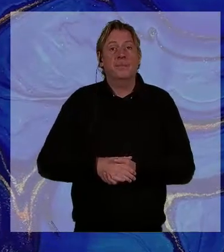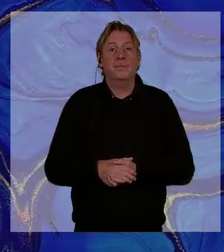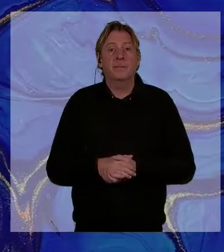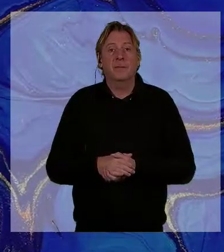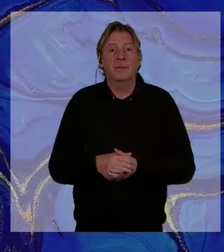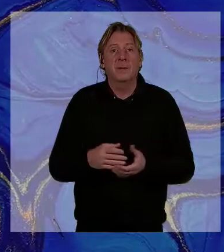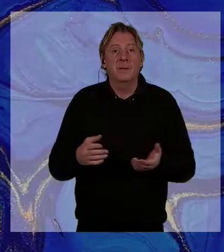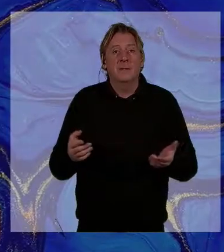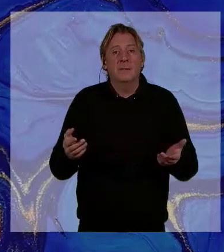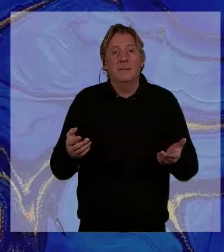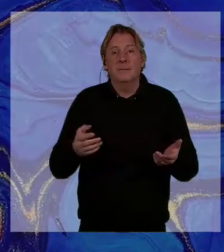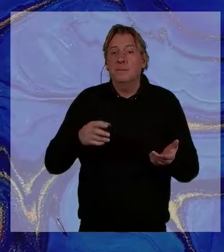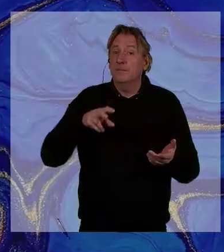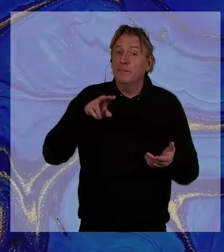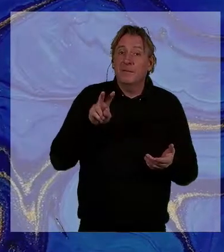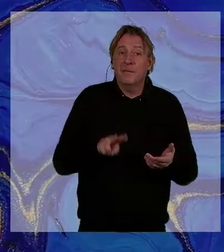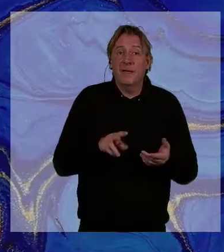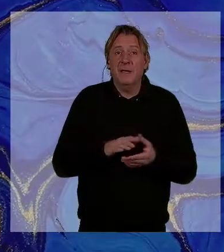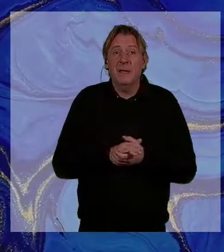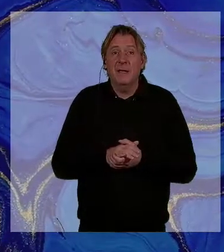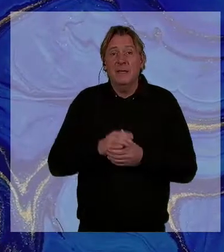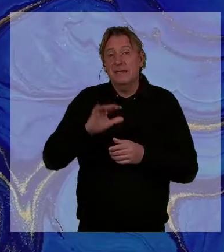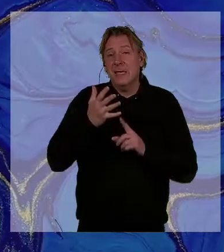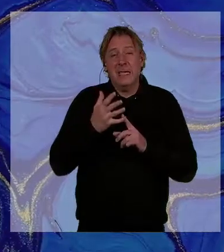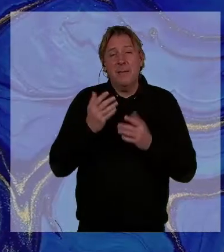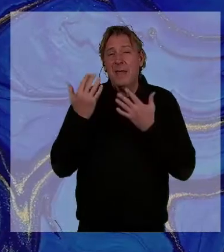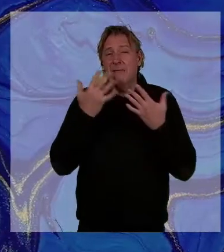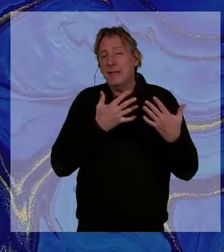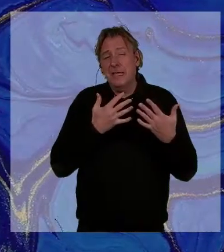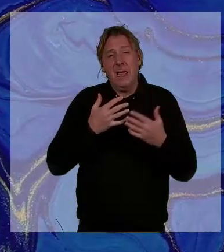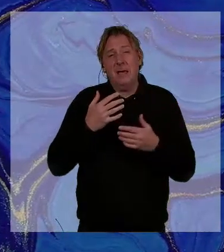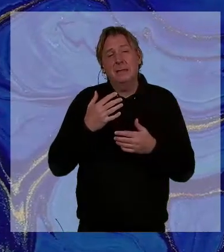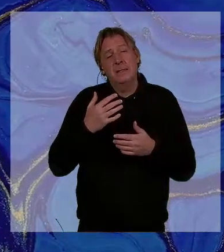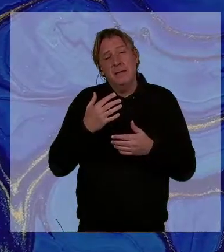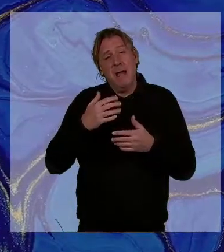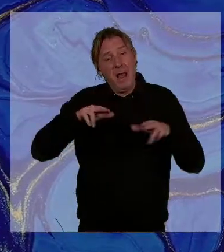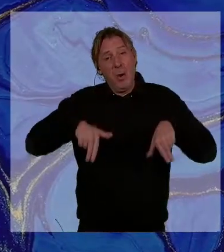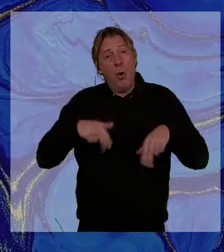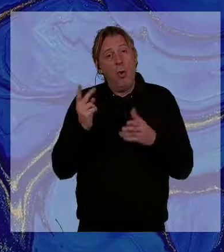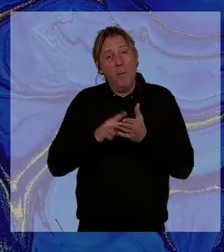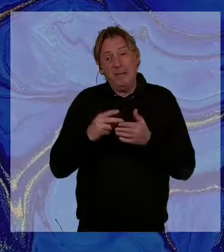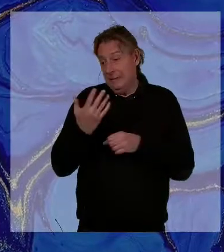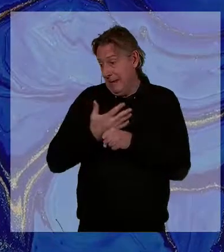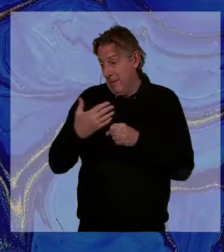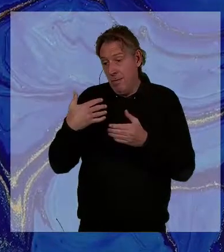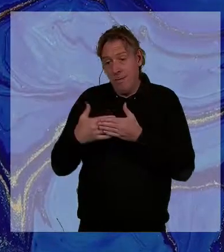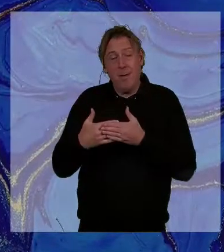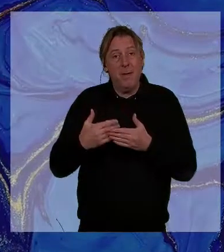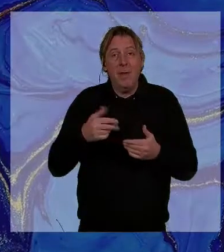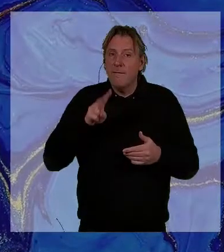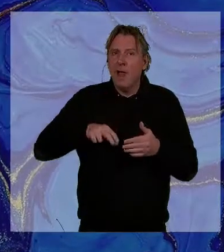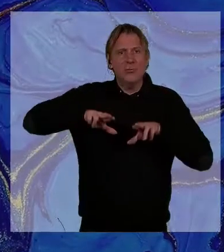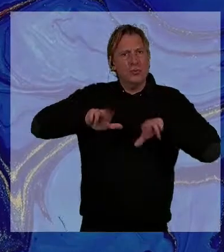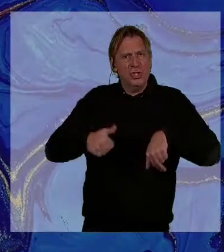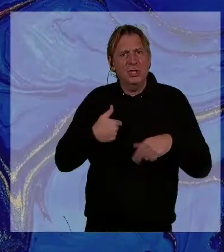bonne chose que de pouvoir célébrer le 5e anniversaire de l'accord de Paris. Nous avons signé notre engagement pour y participer